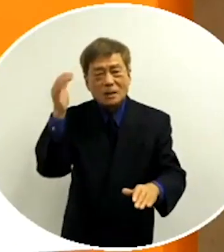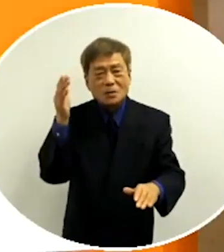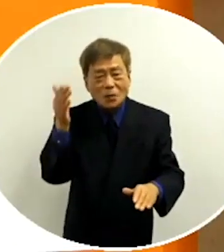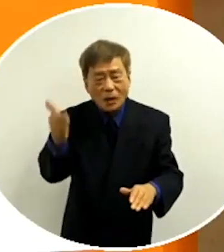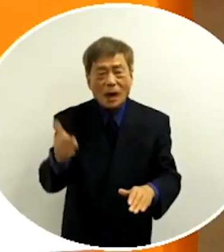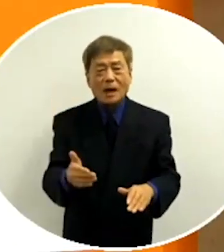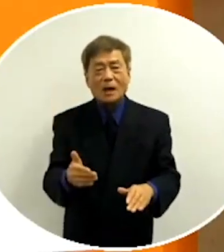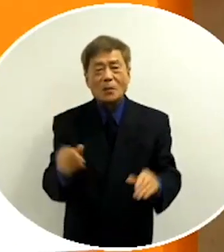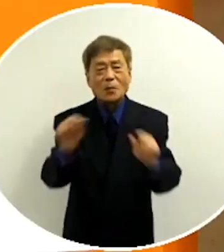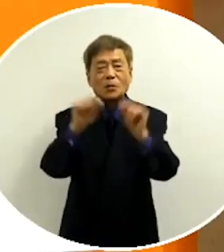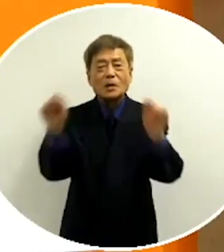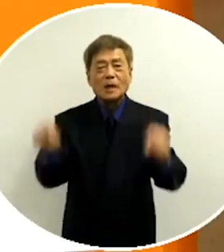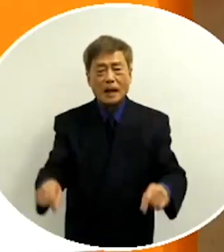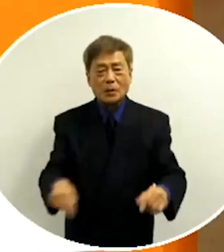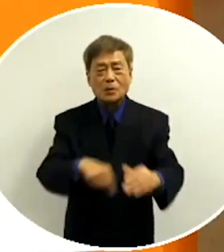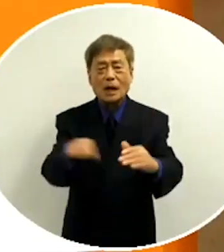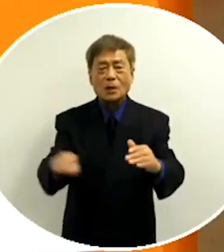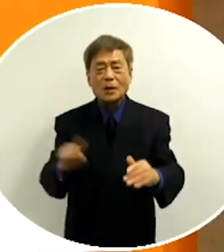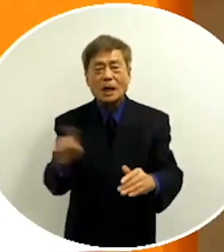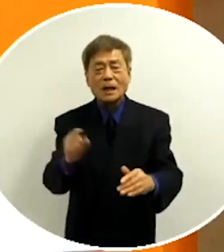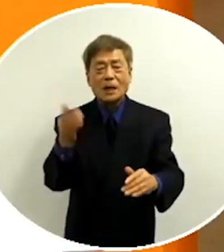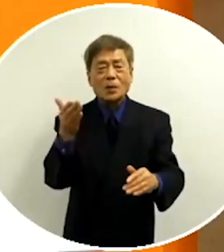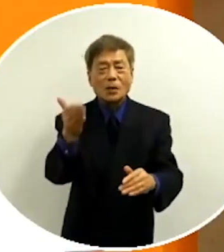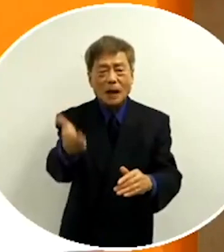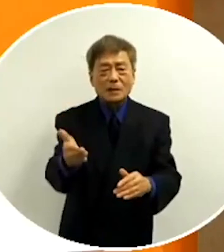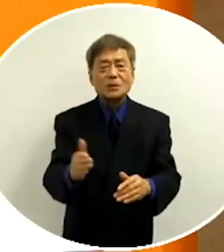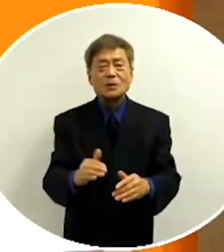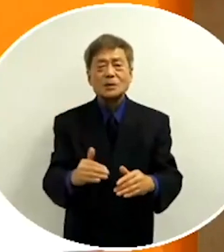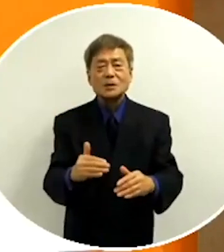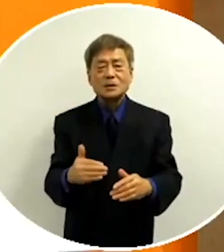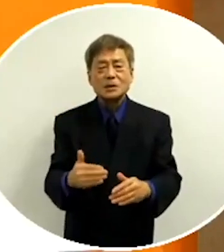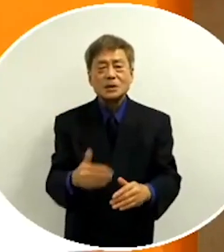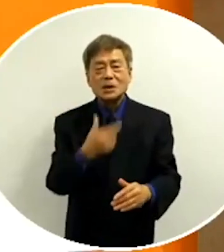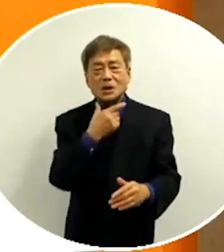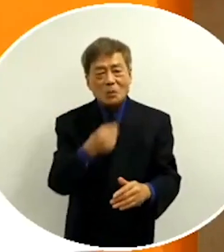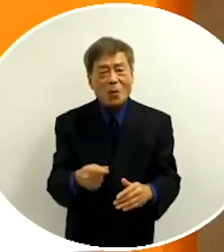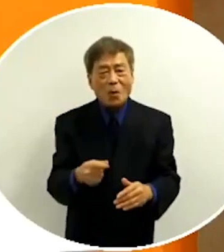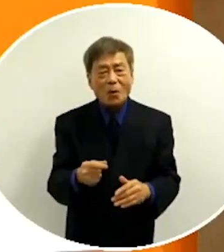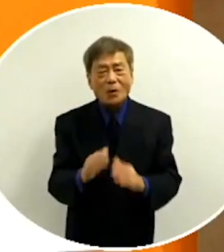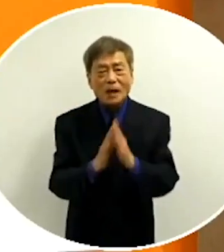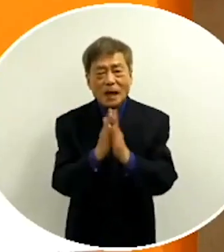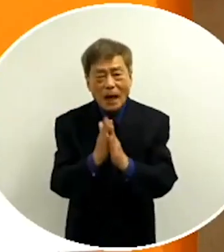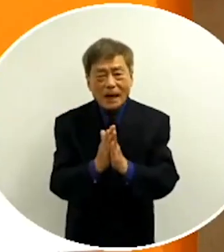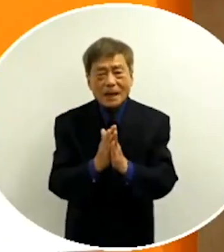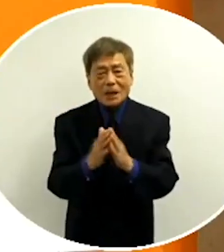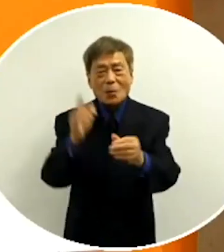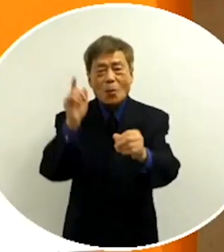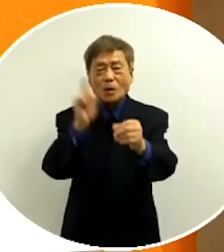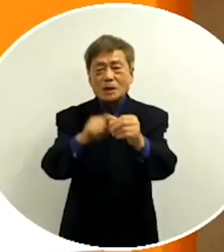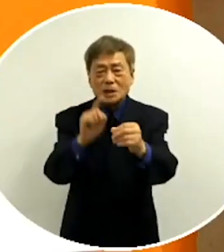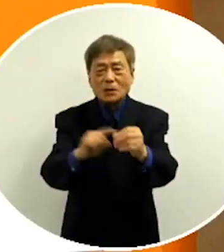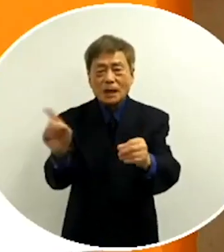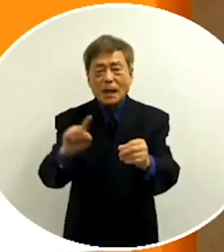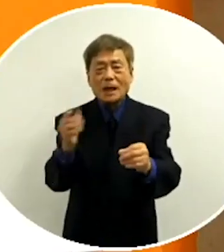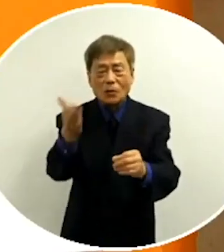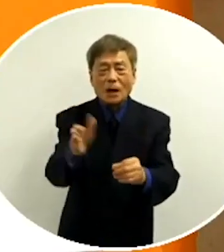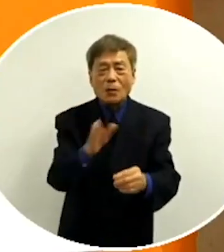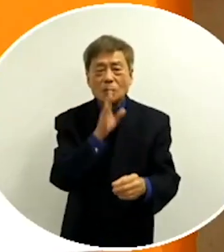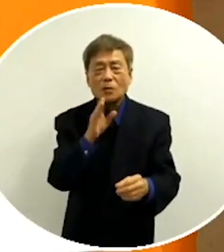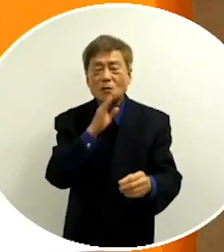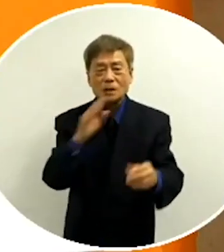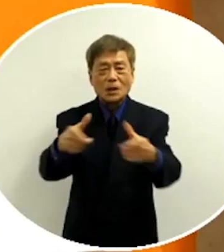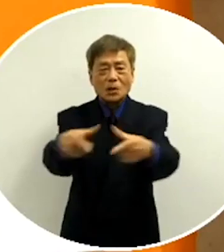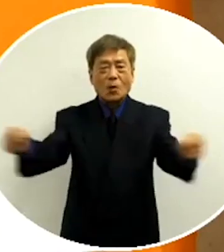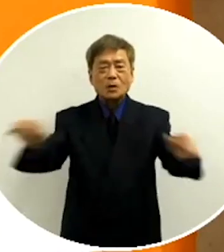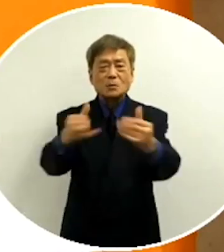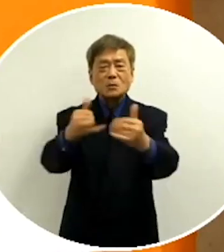かそれでも捨てきれない願いとか希望は何なのかそういう事に本当に寄り添ったり共感したり